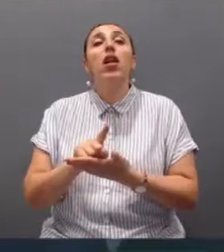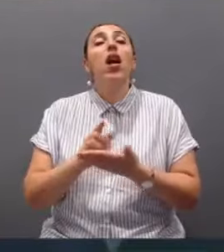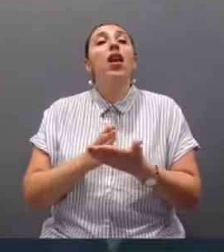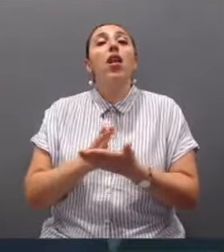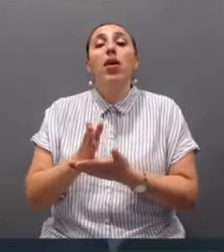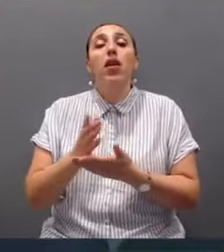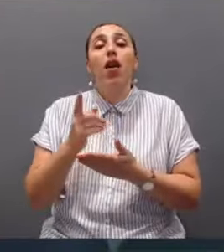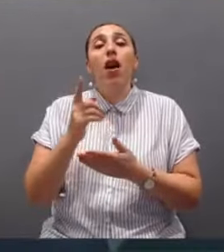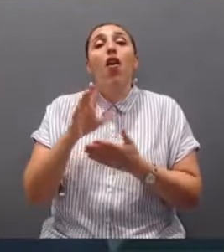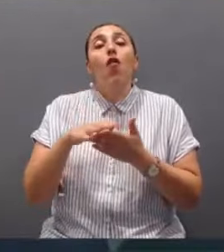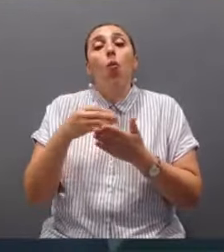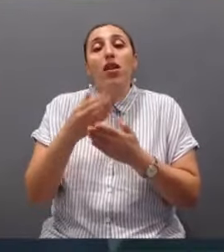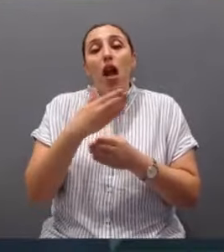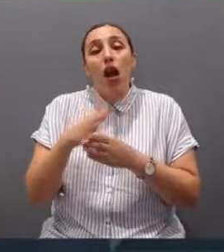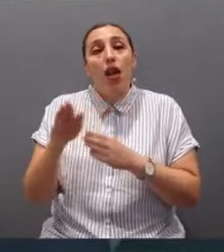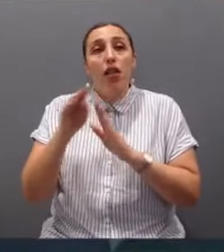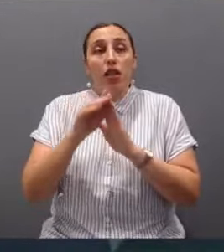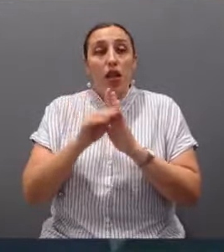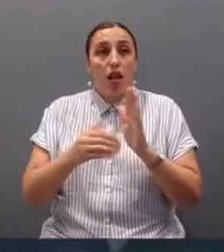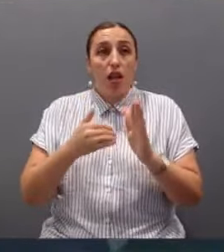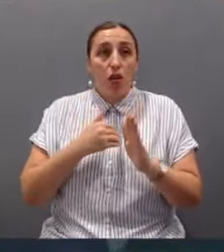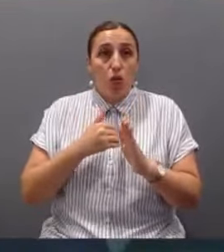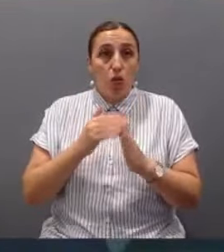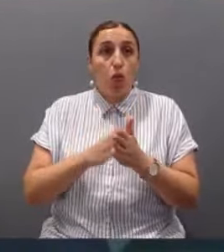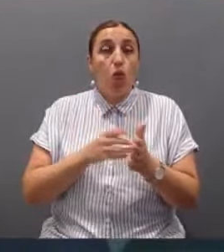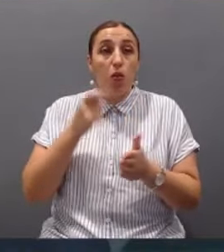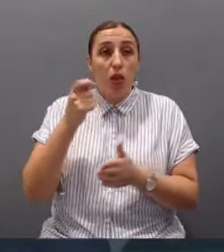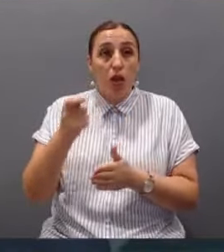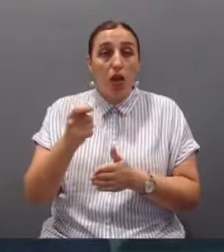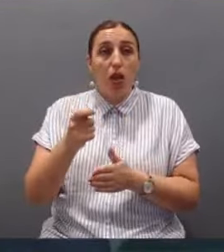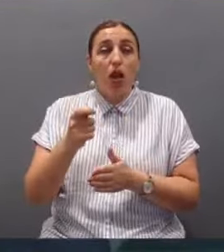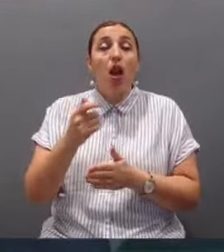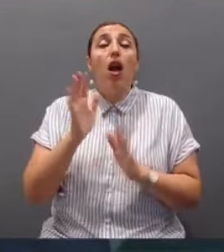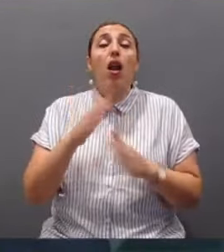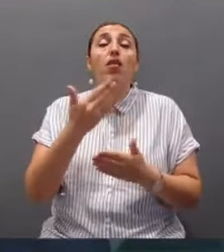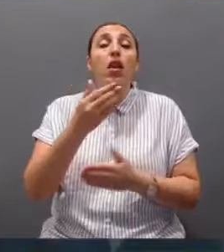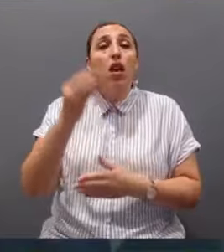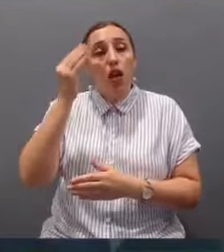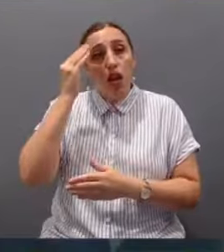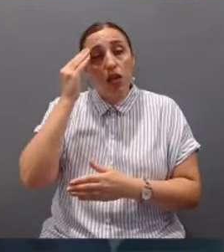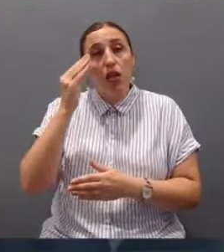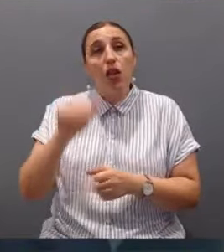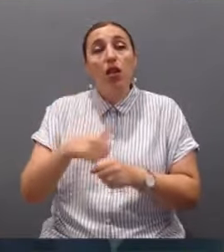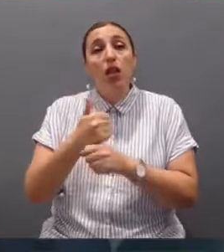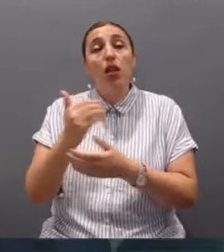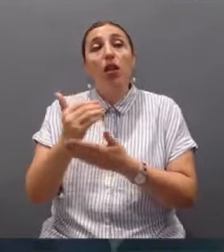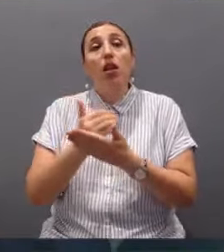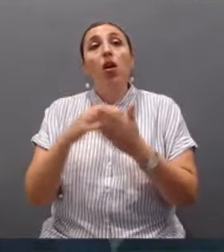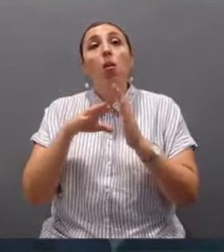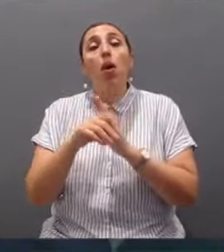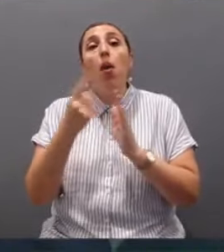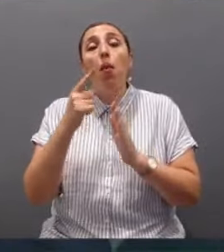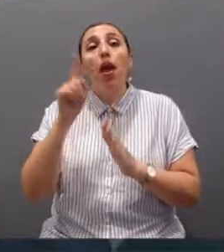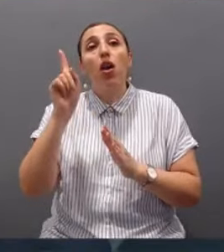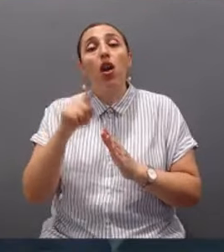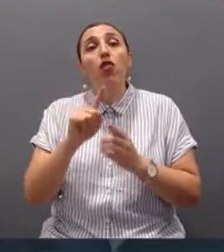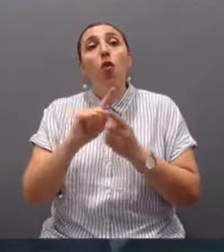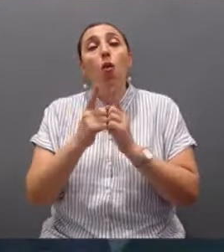սա առանձին որպես նախագիծ ներկայացվի, բայց չեք կարծում, որ համանադրության մեջ մեկ